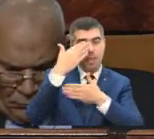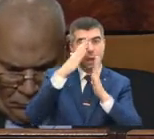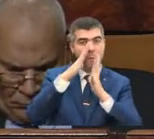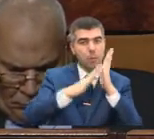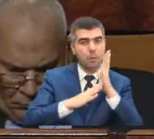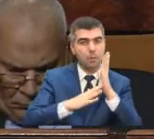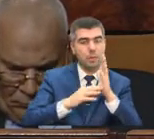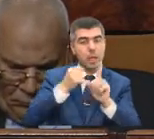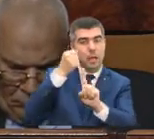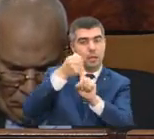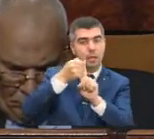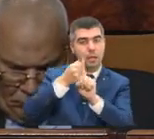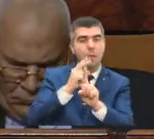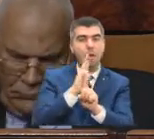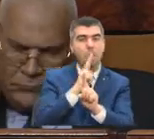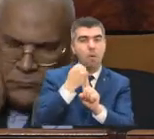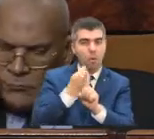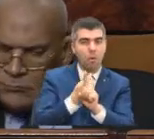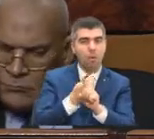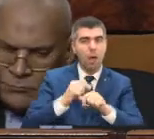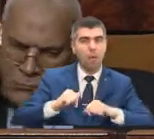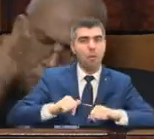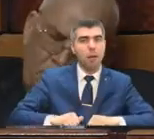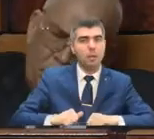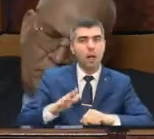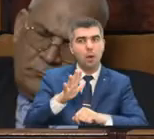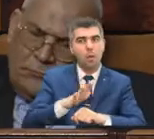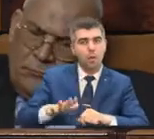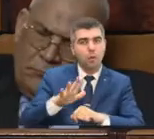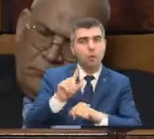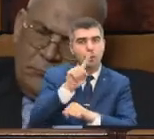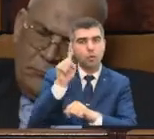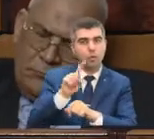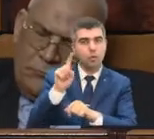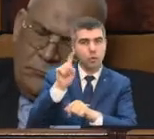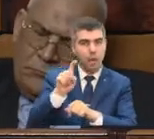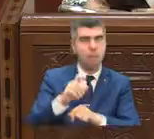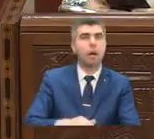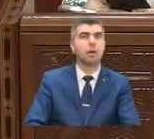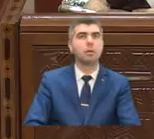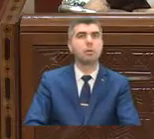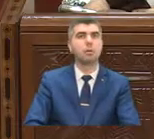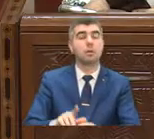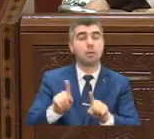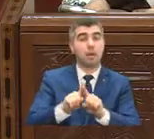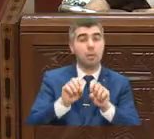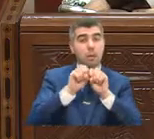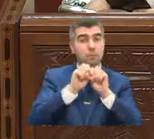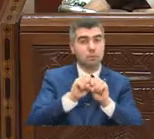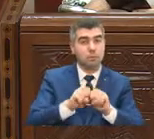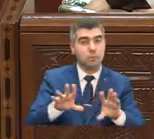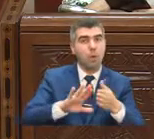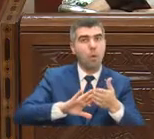الدولة والمؤسسات العمومية والجماعات الترابية على تعبئة